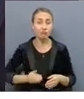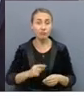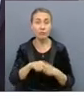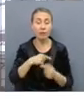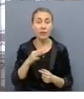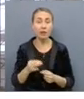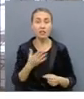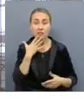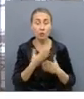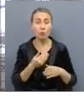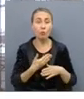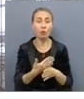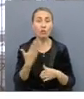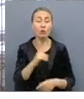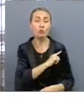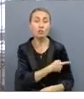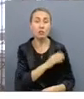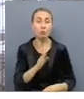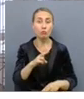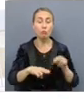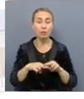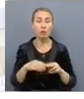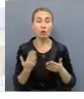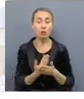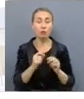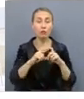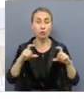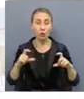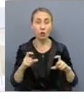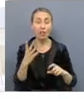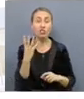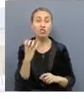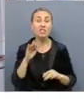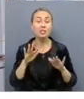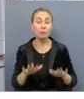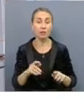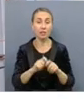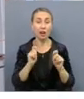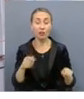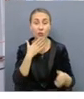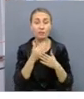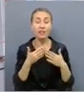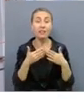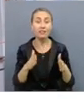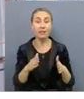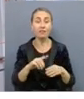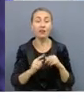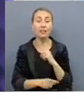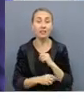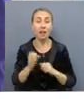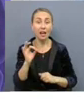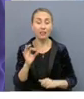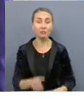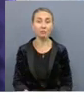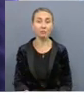помощь. Силами ее компании будет построено новое школьное учреждение на 400 мест, которое откроет свои двери в конце октября.